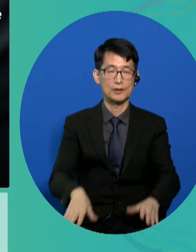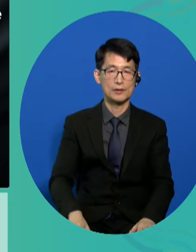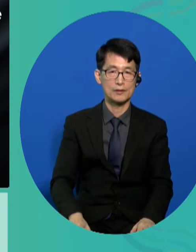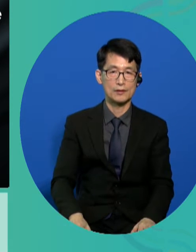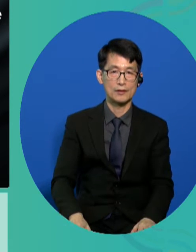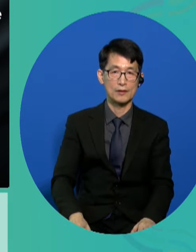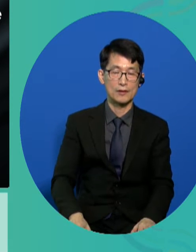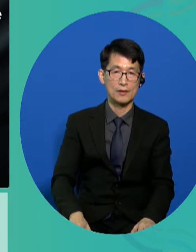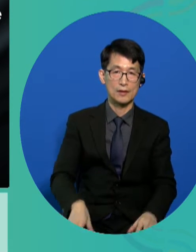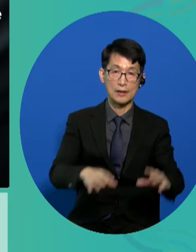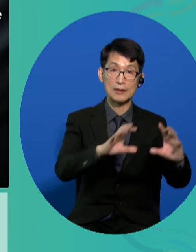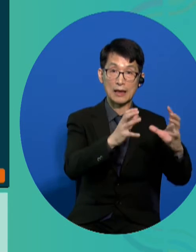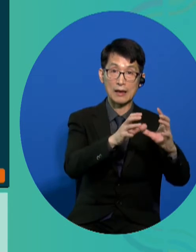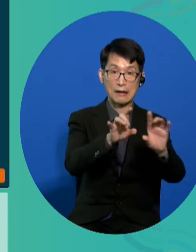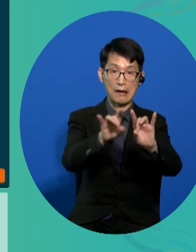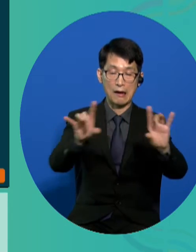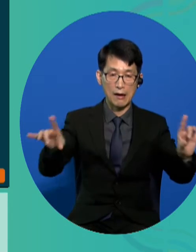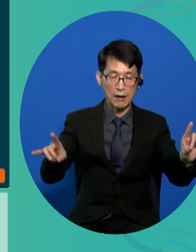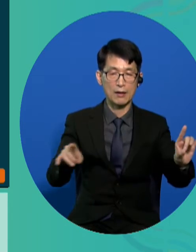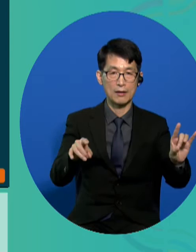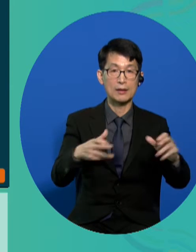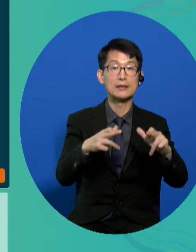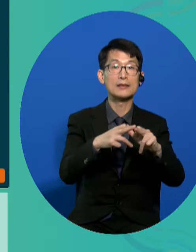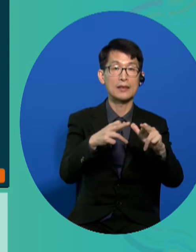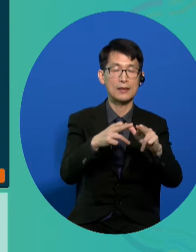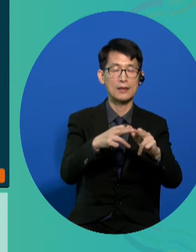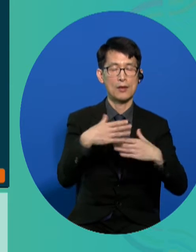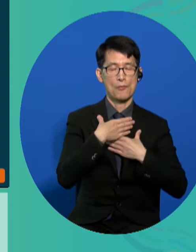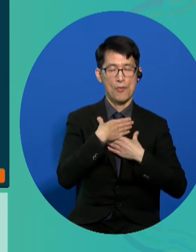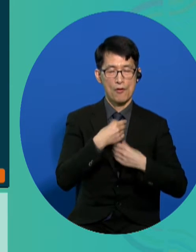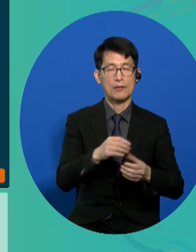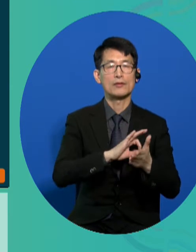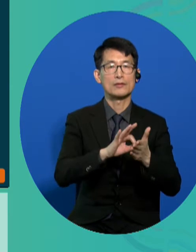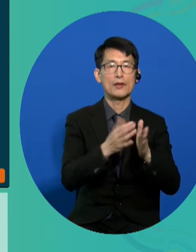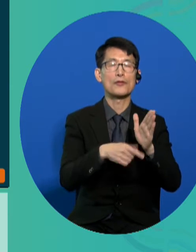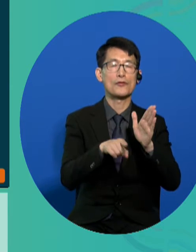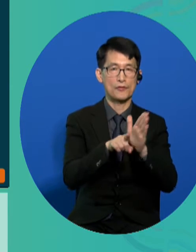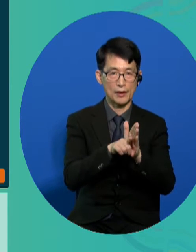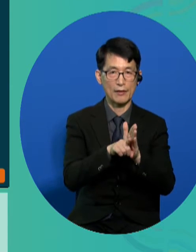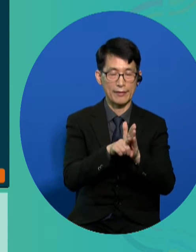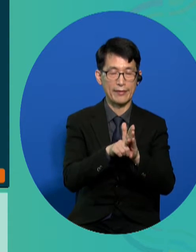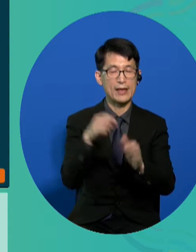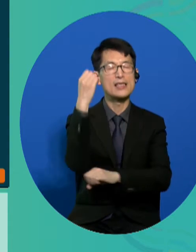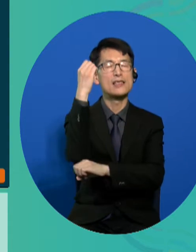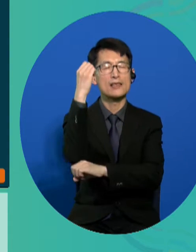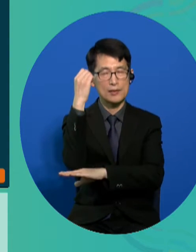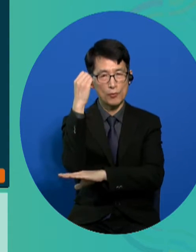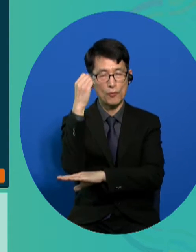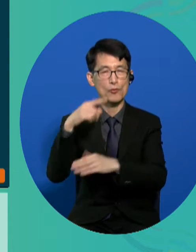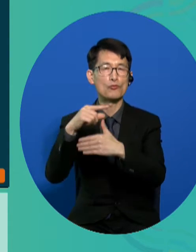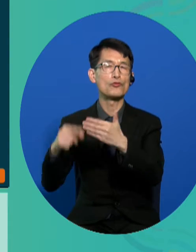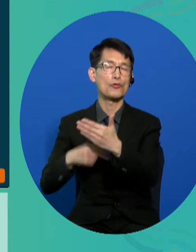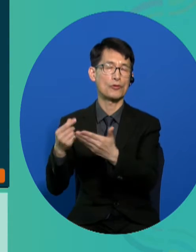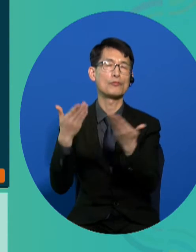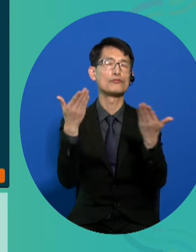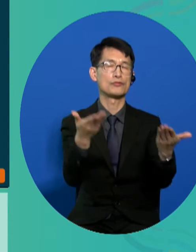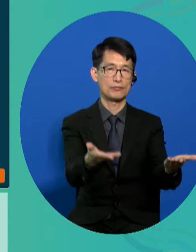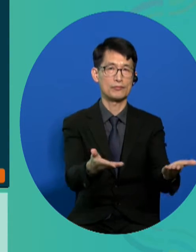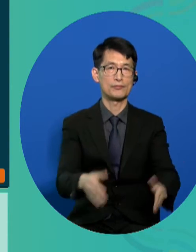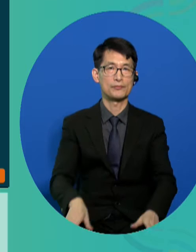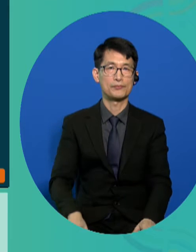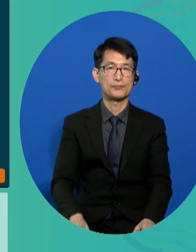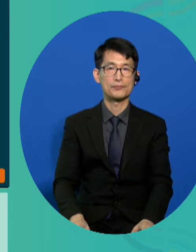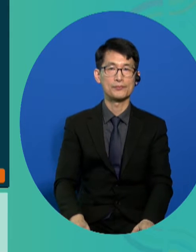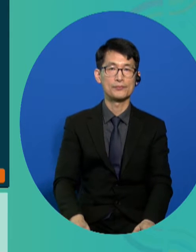활용될 수 있도록 보장해 줍니다. 앞서서 이에 대해서 말씀드렸었죠. 도시들이 엄청난 양의 기술을 구매하는데요. 여기에 도움이 될 만한 것도 포함이